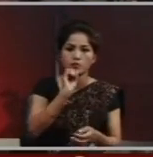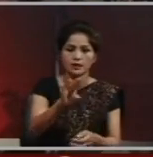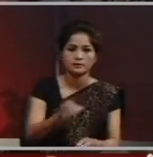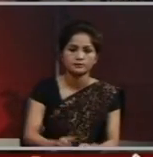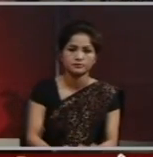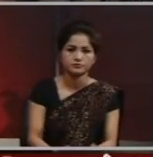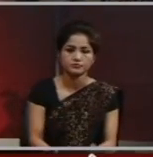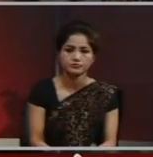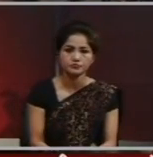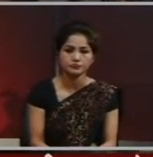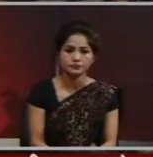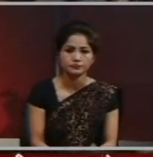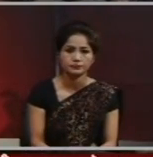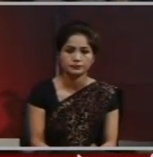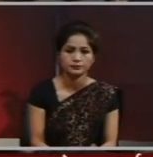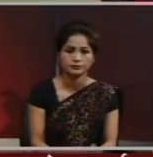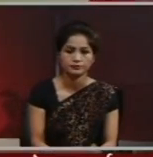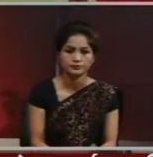बताइन्।